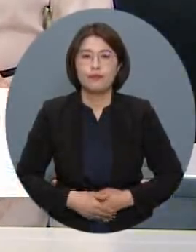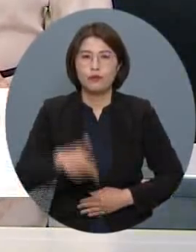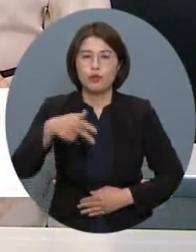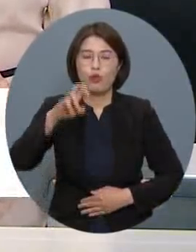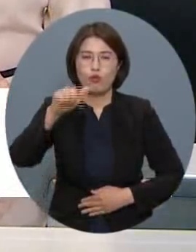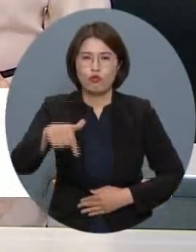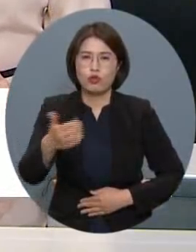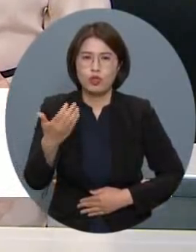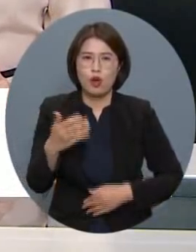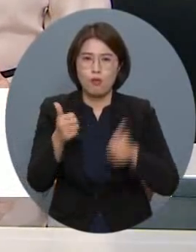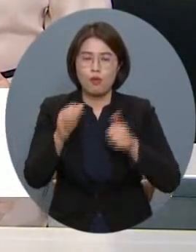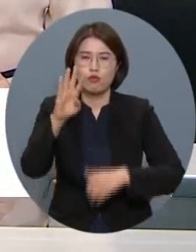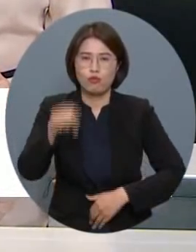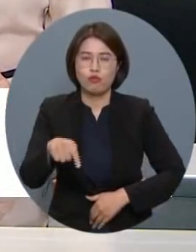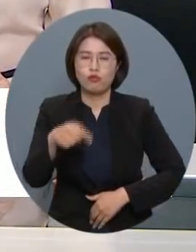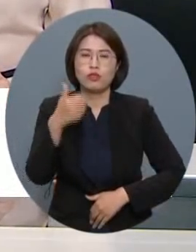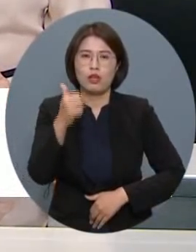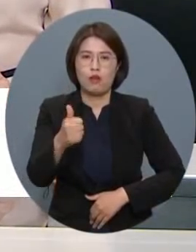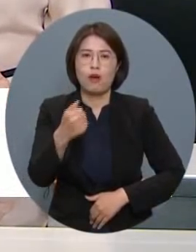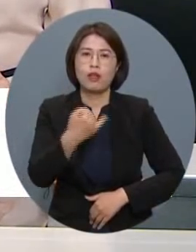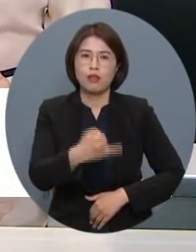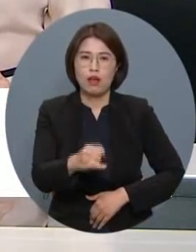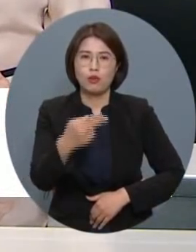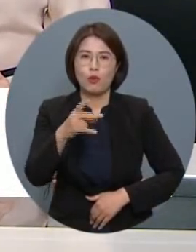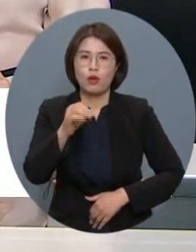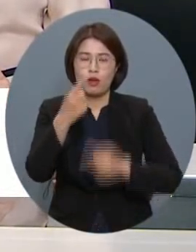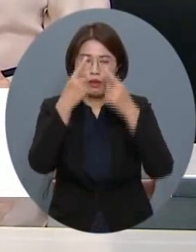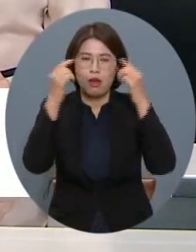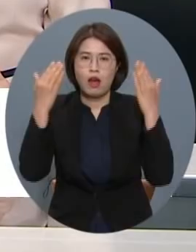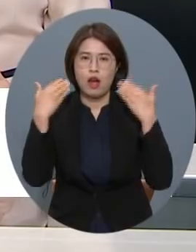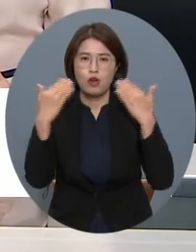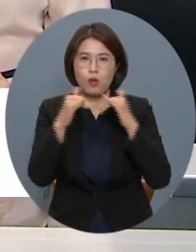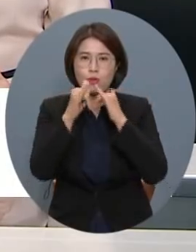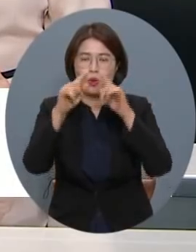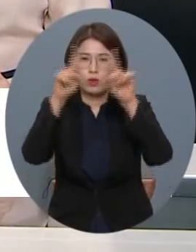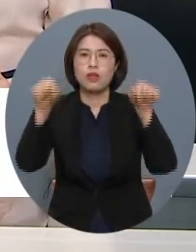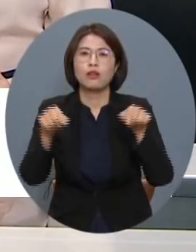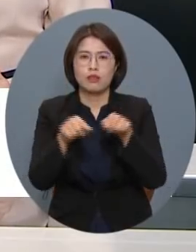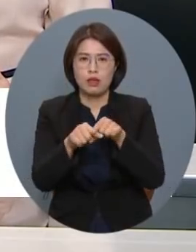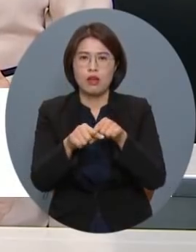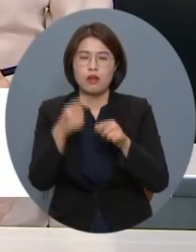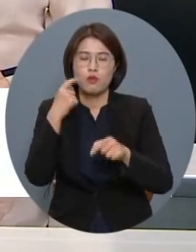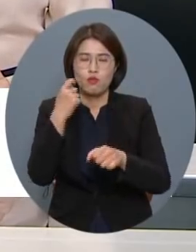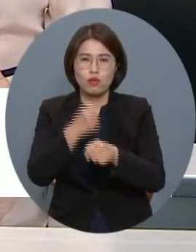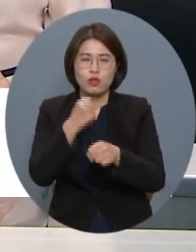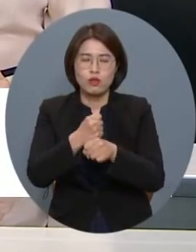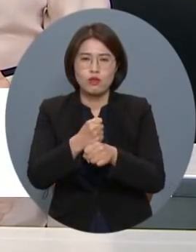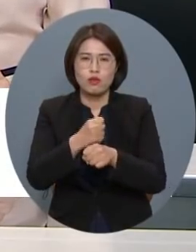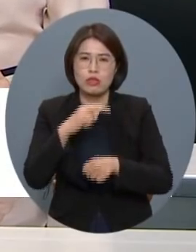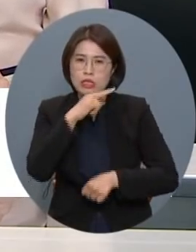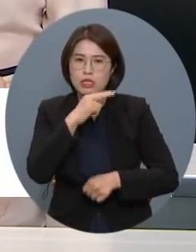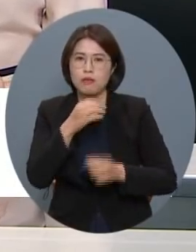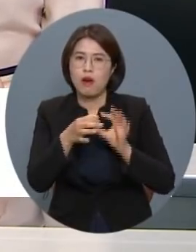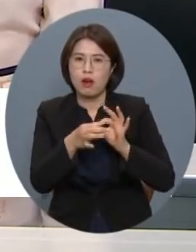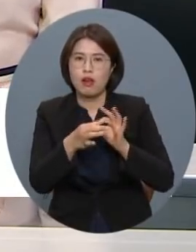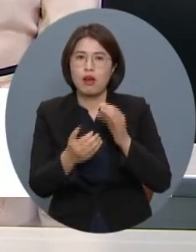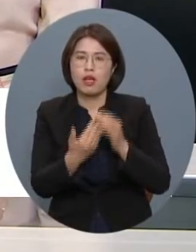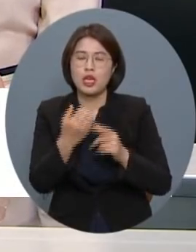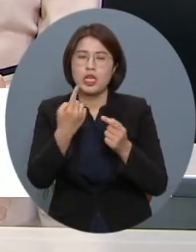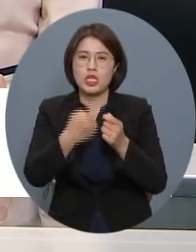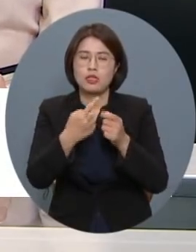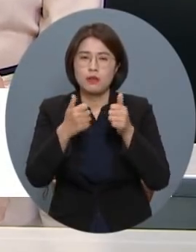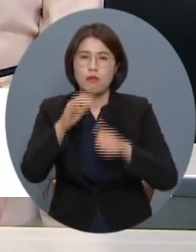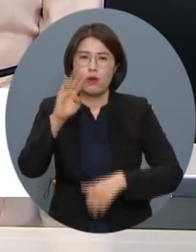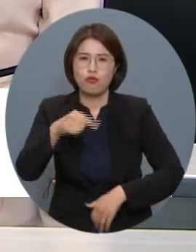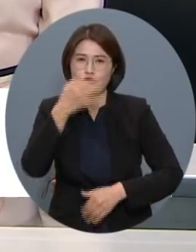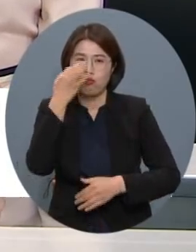조국 전 법무부 장관 딸의 동양대 총장 표창장 위조 의혹 사건과 관련해서 1심 재판부가 유죄를 인정하는